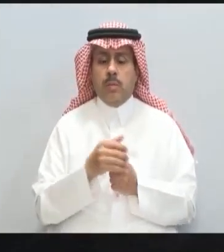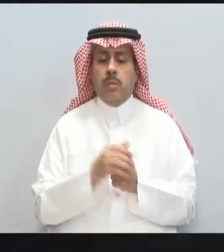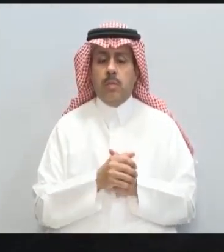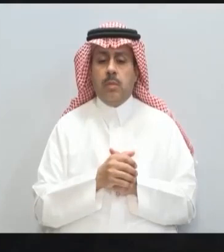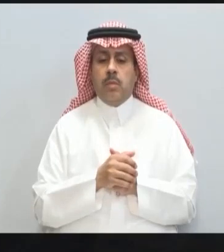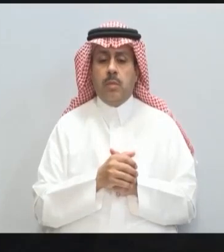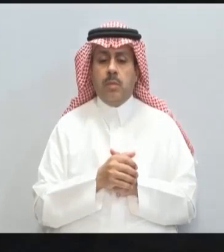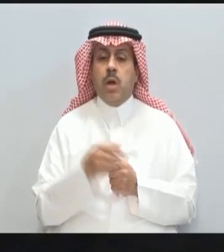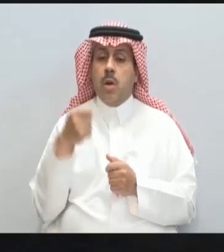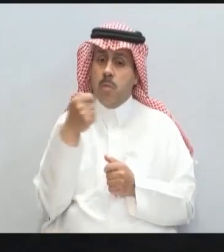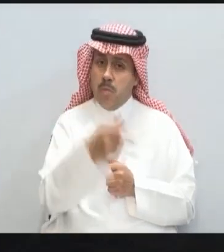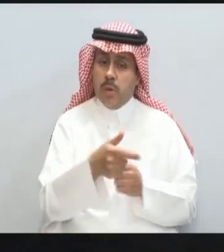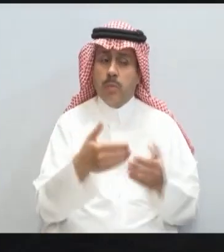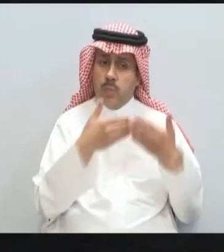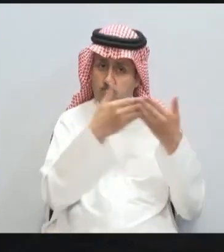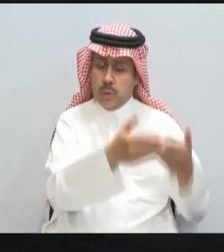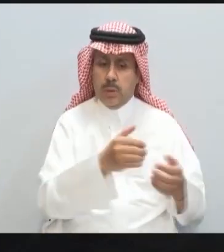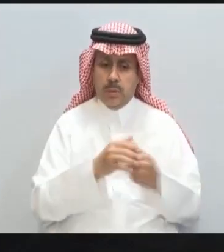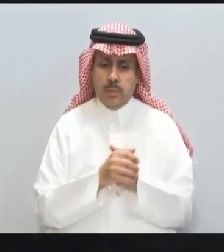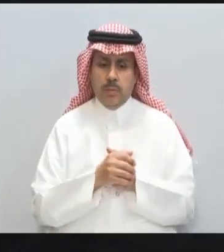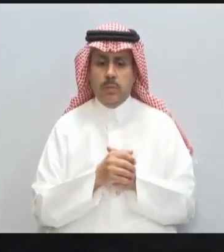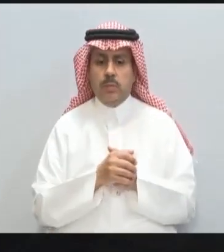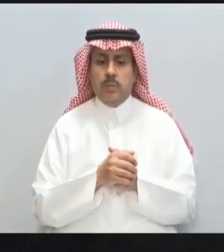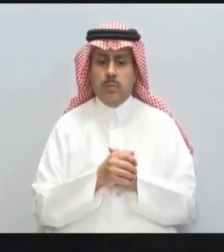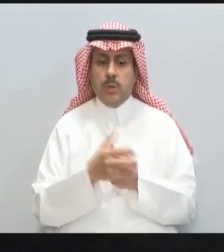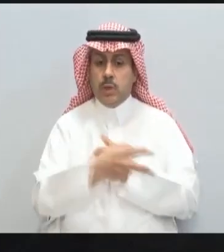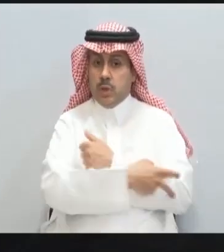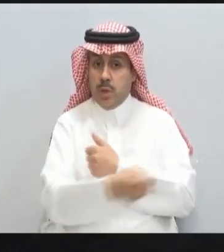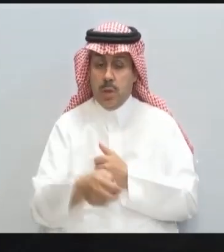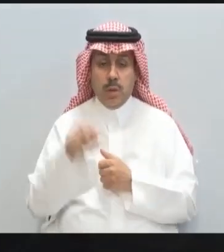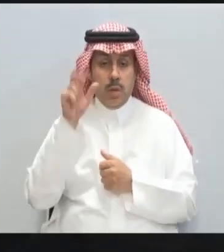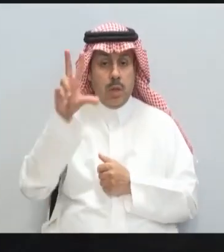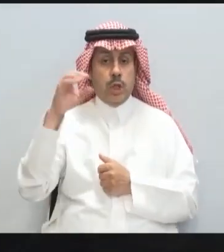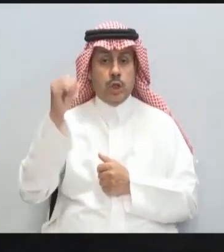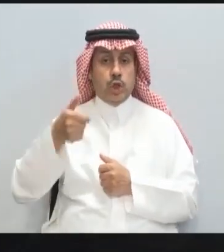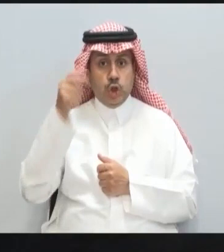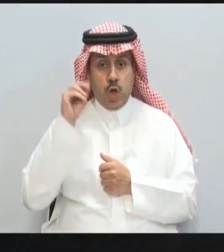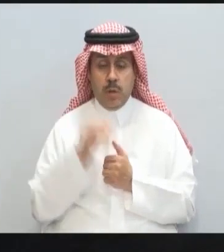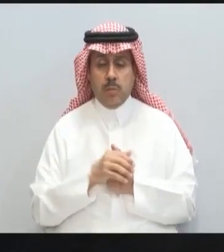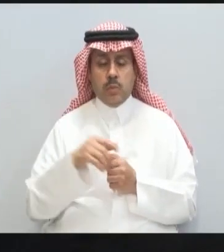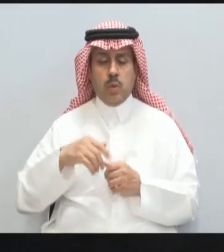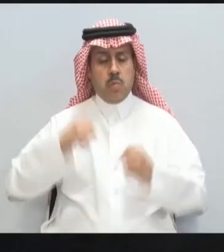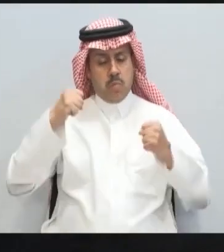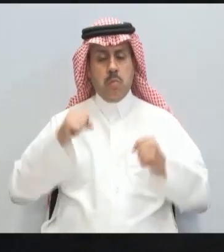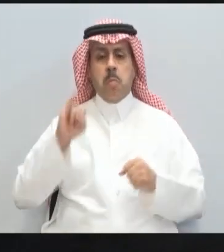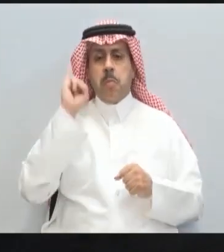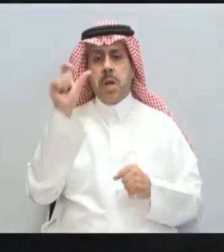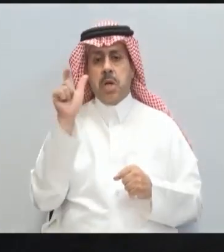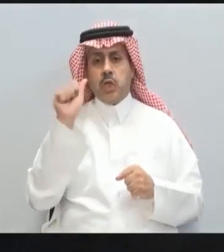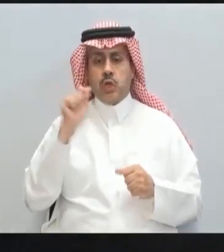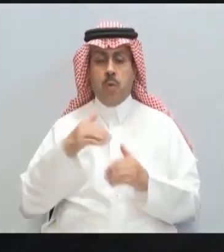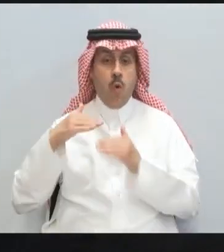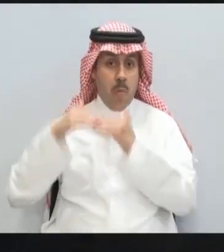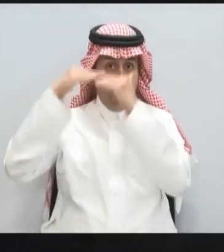المعروف وبذل الندى للناس كذلك زكاه الجاه اذا كنت صاحب منصب وصاحب جاه عريض عند الناس